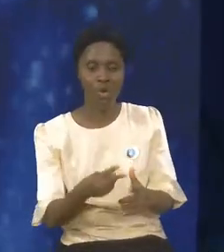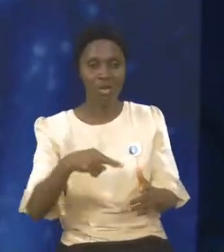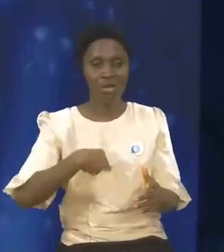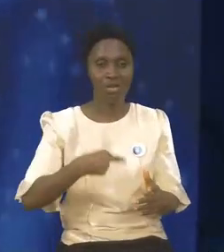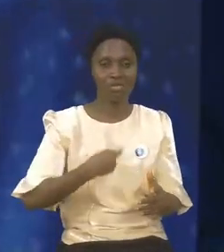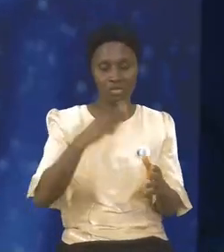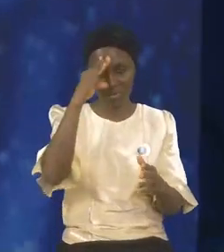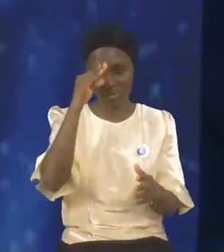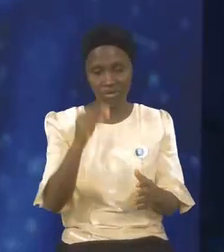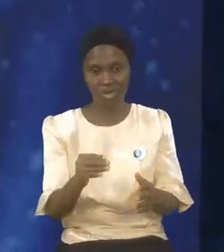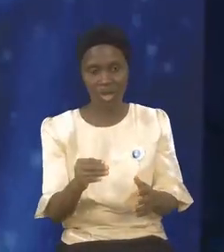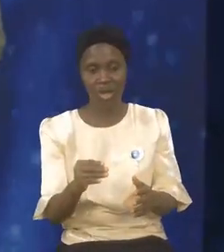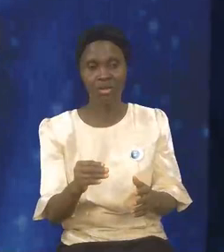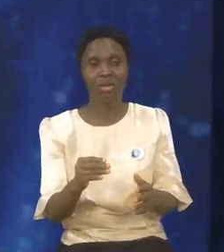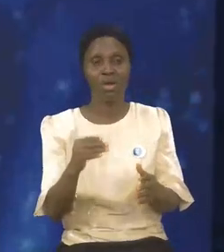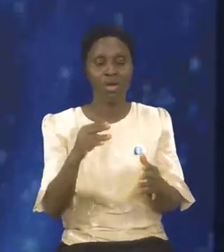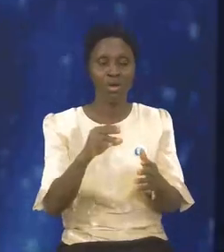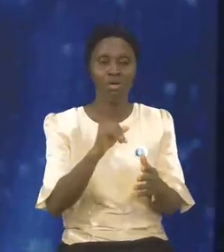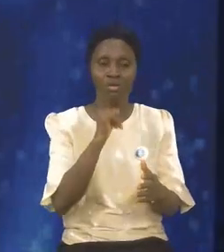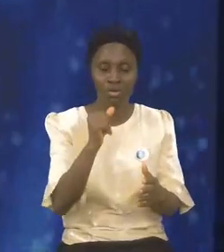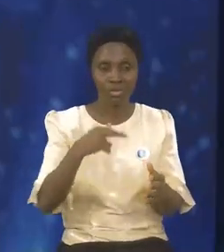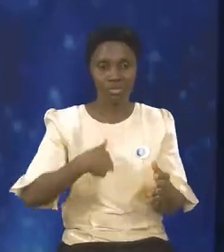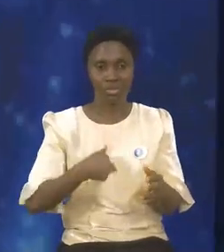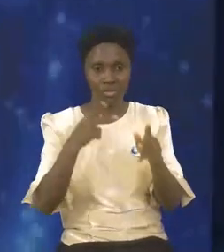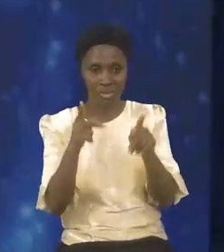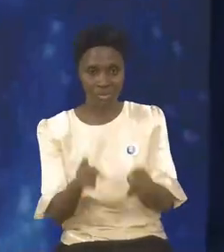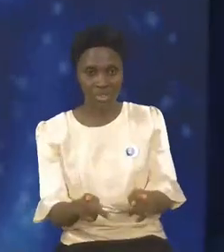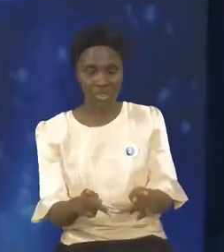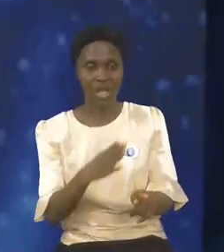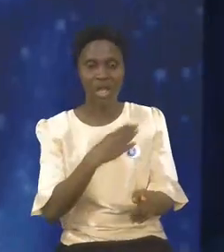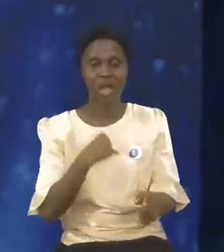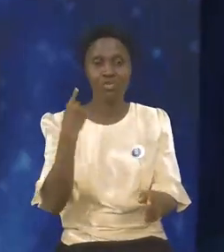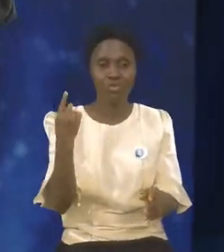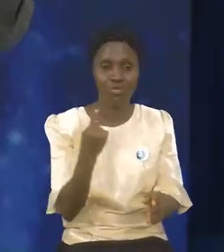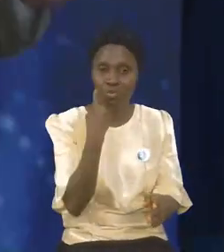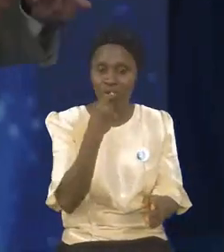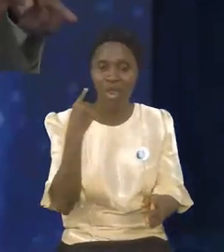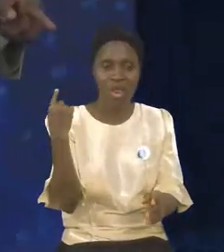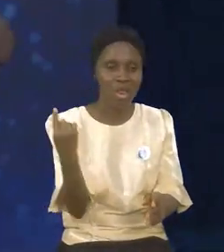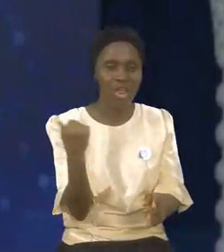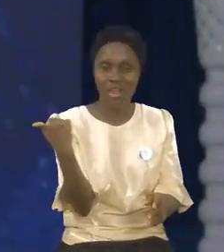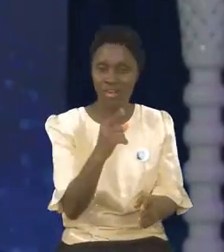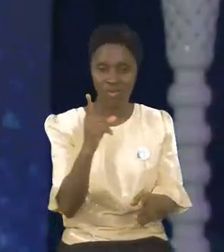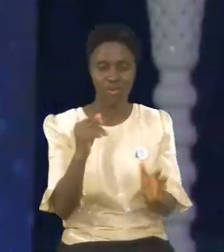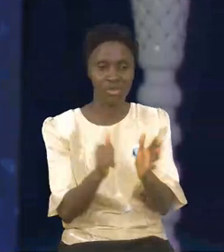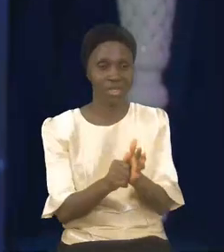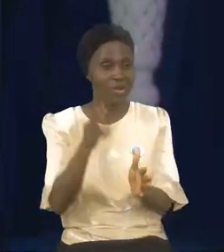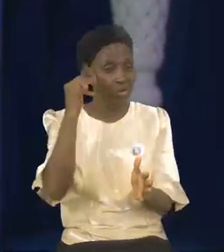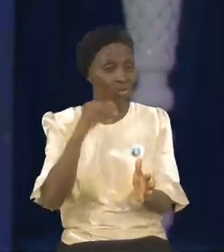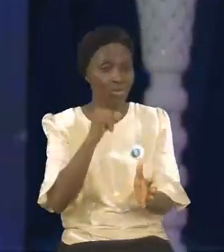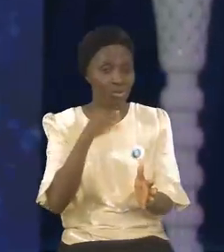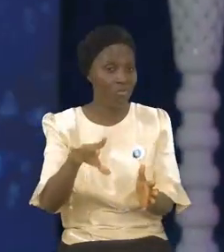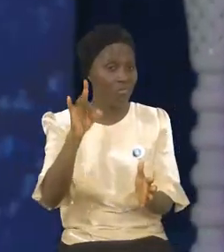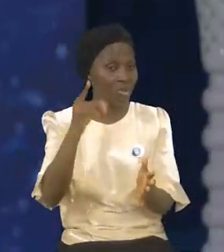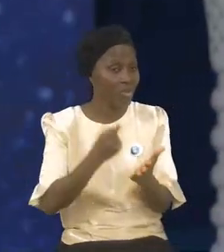celui qui va à l'église, une personne religieuse, quiconque un athée, un